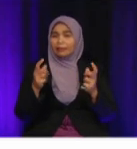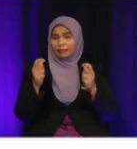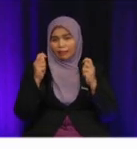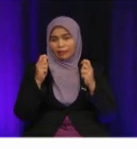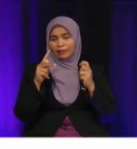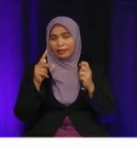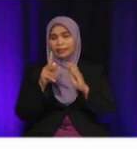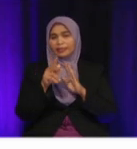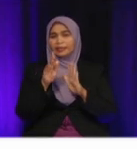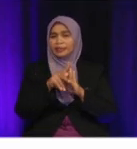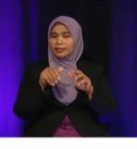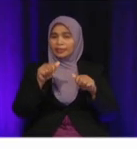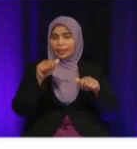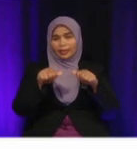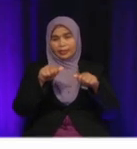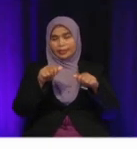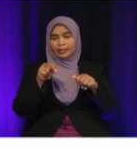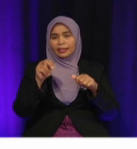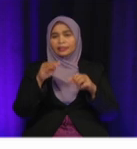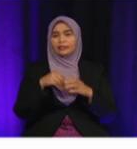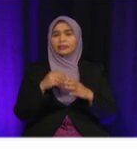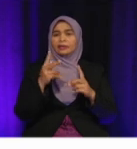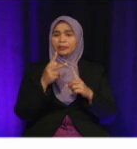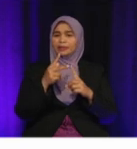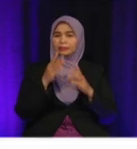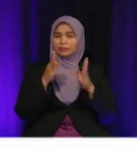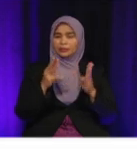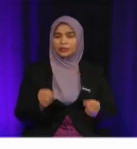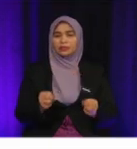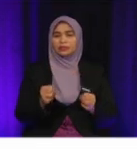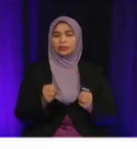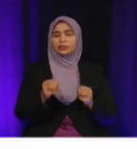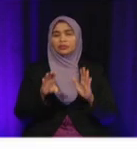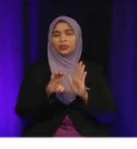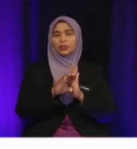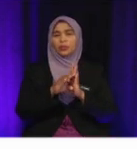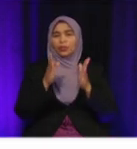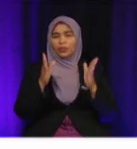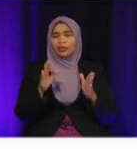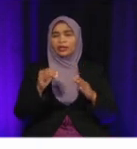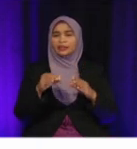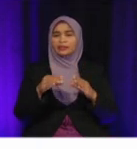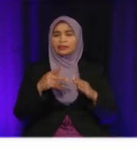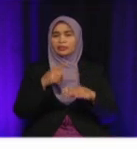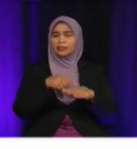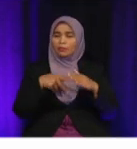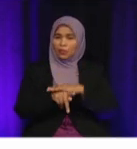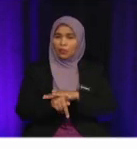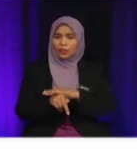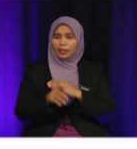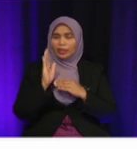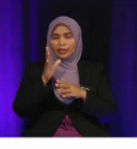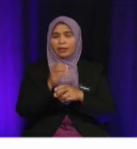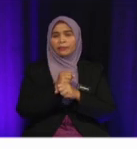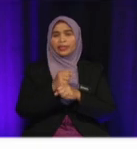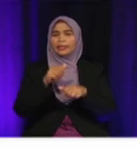manusia agar dapat hidup sejahtera. Ialah orang yang dicuri, orang yang dibunuh mendapat orang katakan keadilan